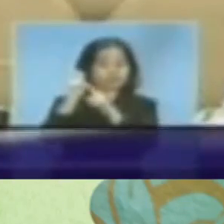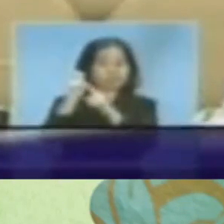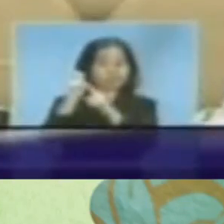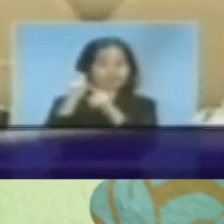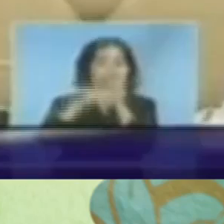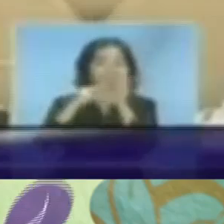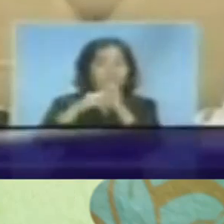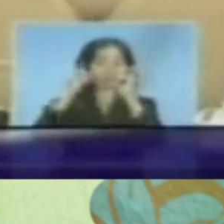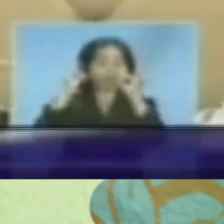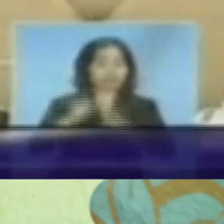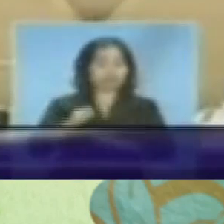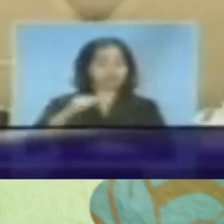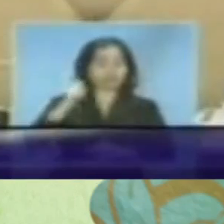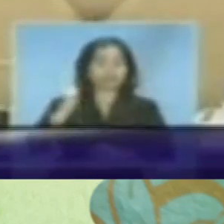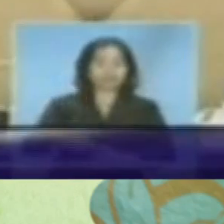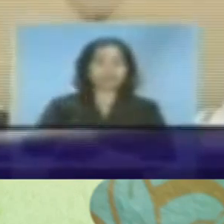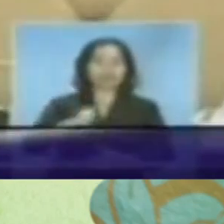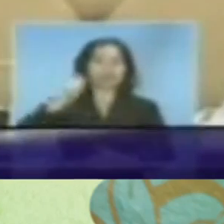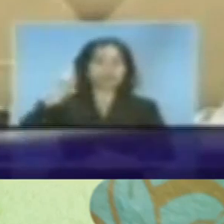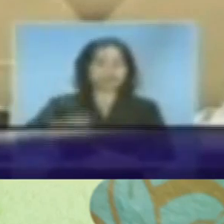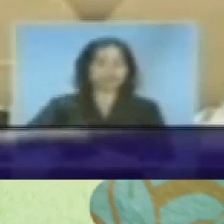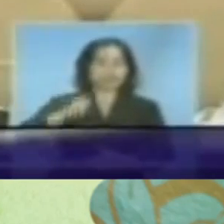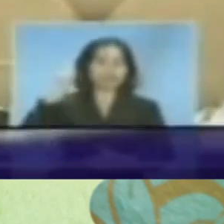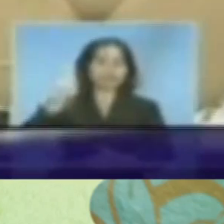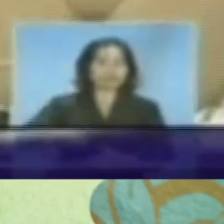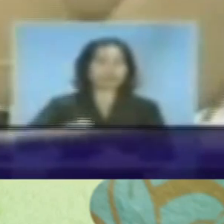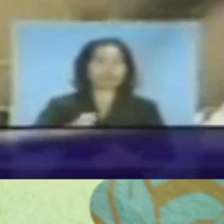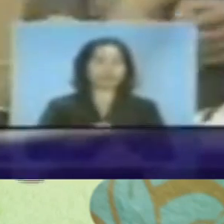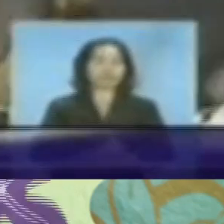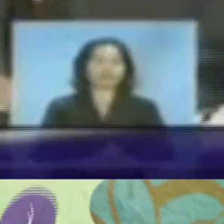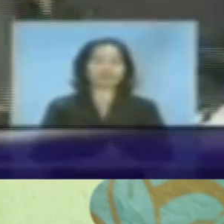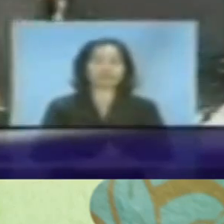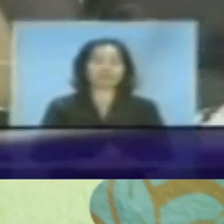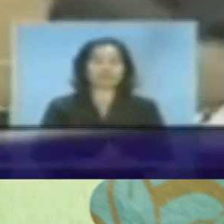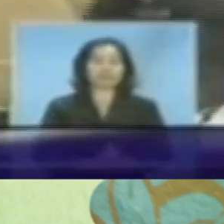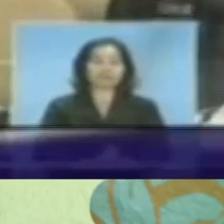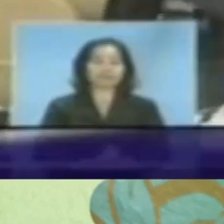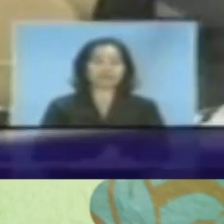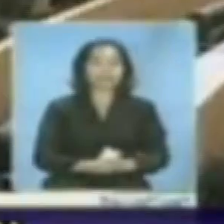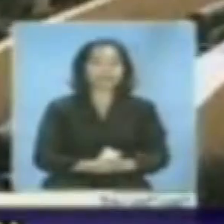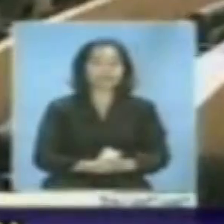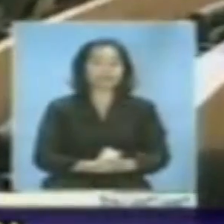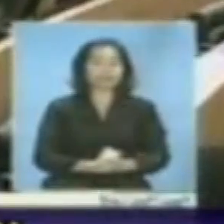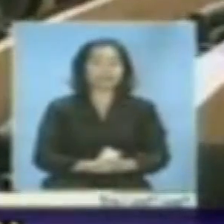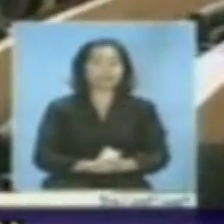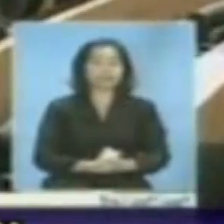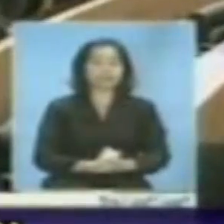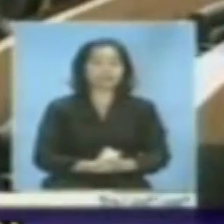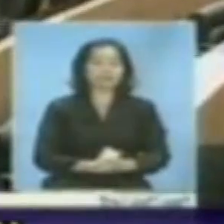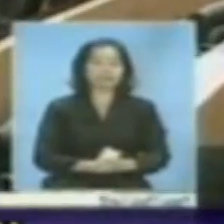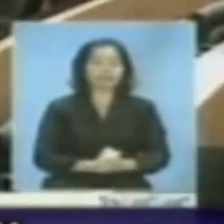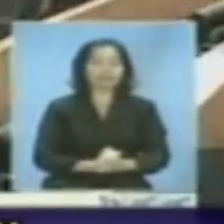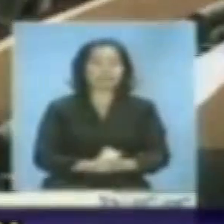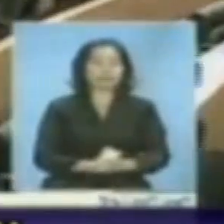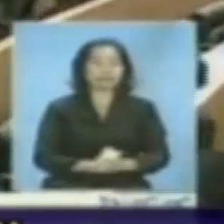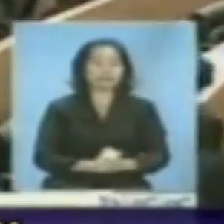ว.เลือกตั้งอันจะเป็นการยึดสภาสูงอย่างเบ็ดเสร็จเด็ดขาดฝ่ายค้านประท้วงดุเดือดจนประธานสภาต้องสั่งตำรว